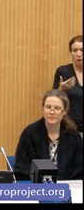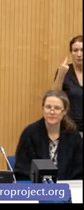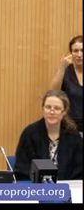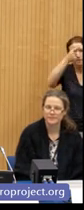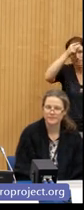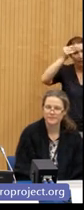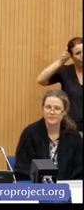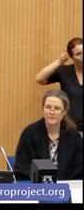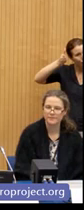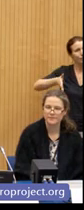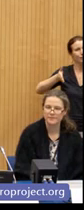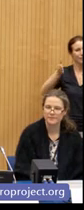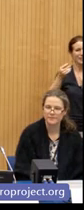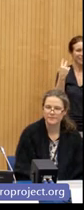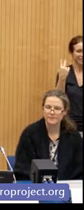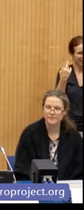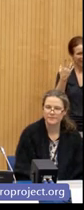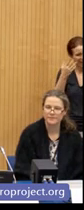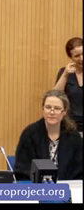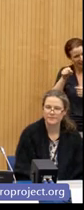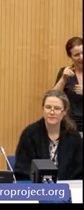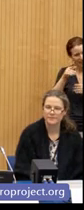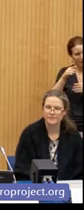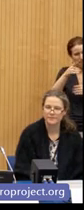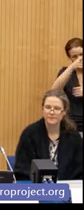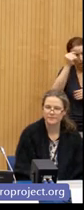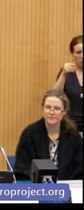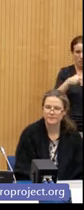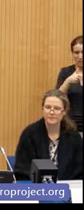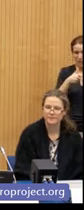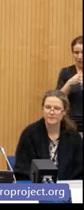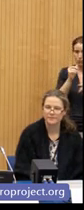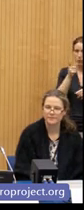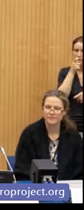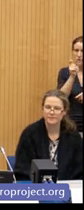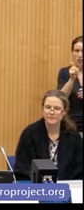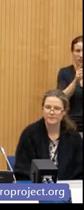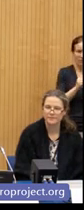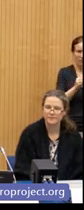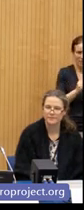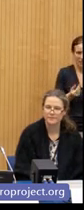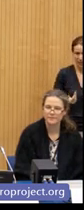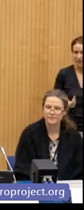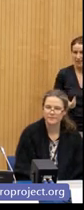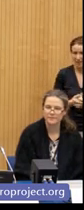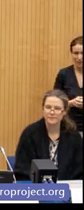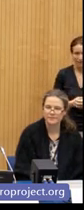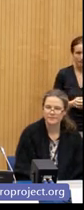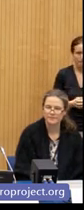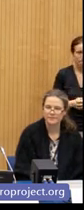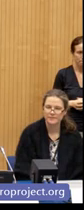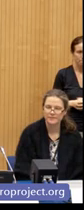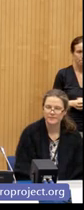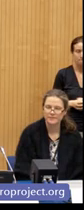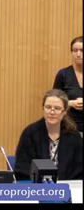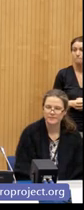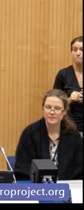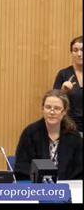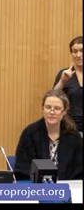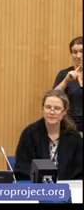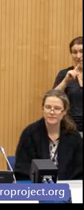sollten immer von Menschen mit Behinderungen und nicht von Behinderten sprechen. Und eine